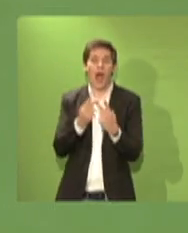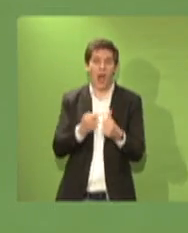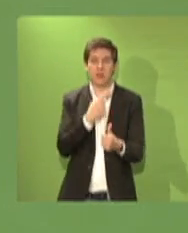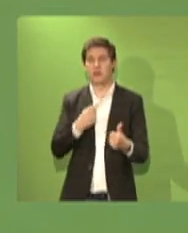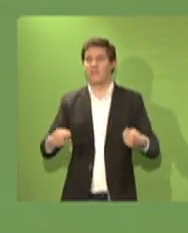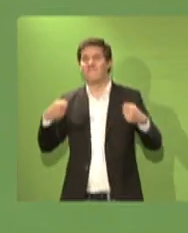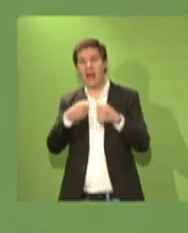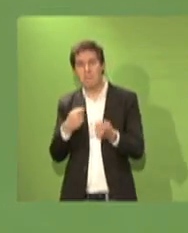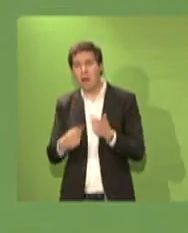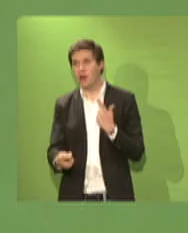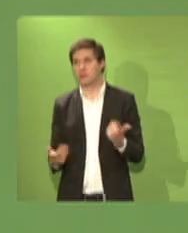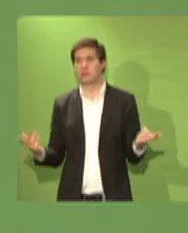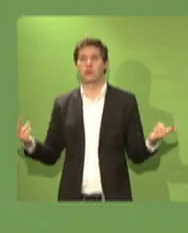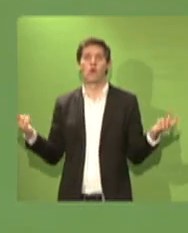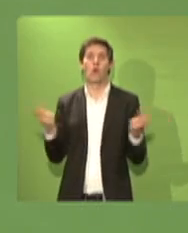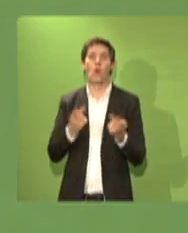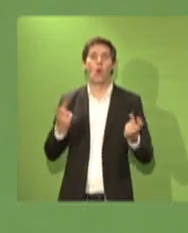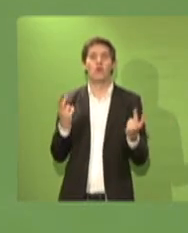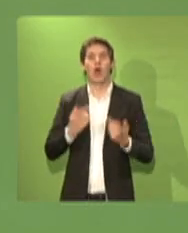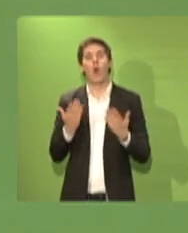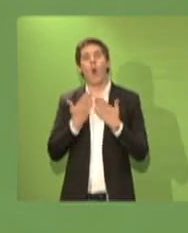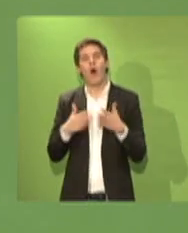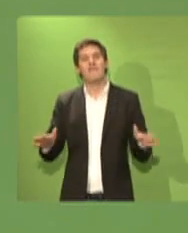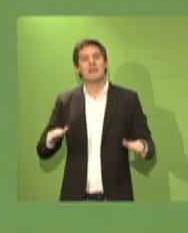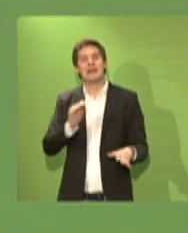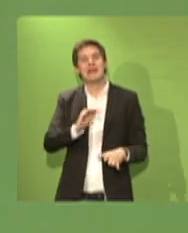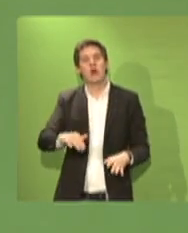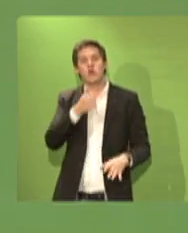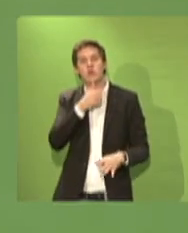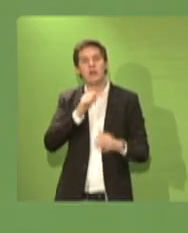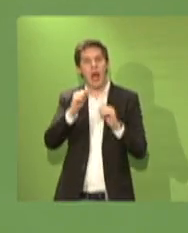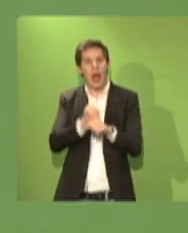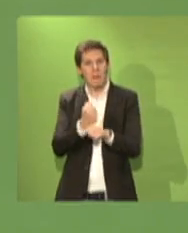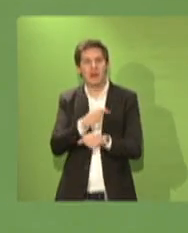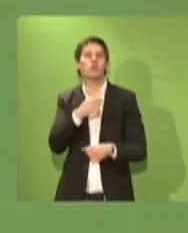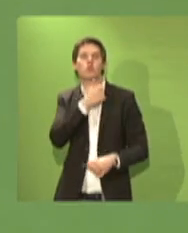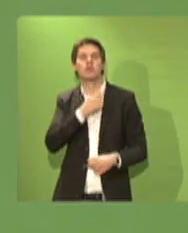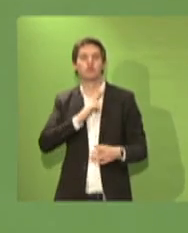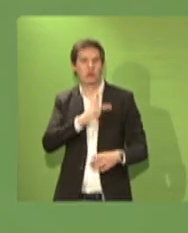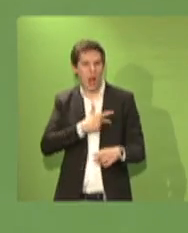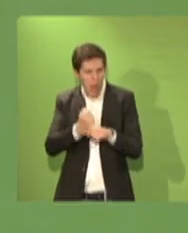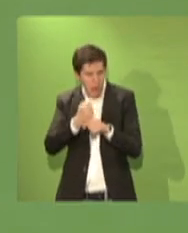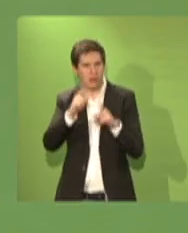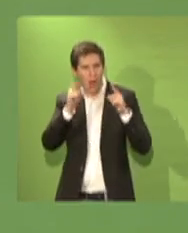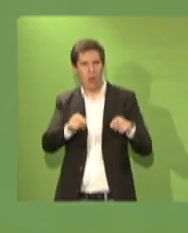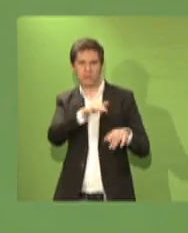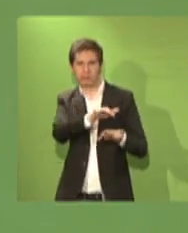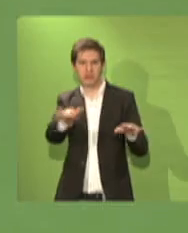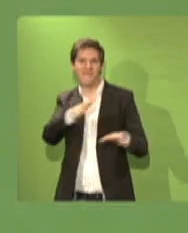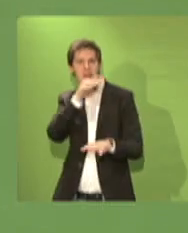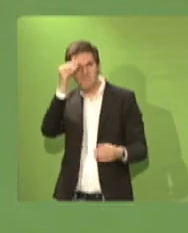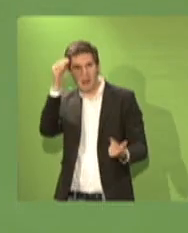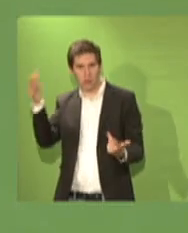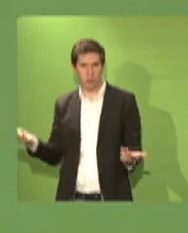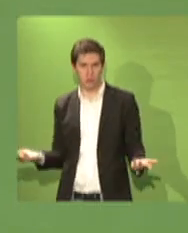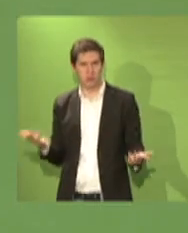statt und in der offenen Kinder- und Jugendarbeit, in der Jugendsozialarbeit. Und unsere Schlüsselfrage